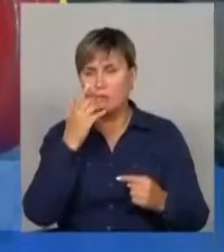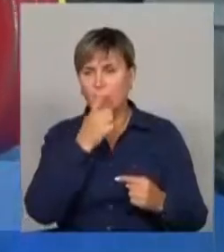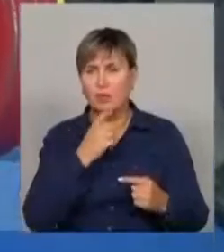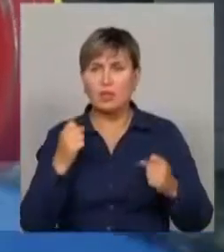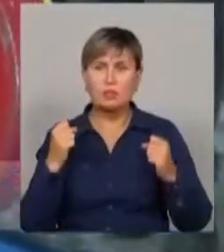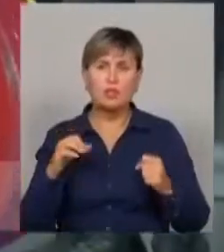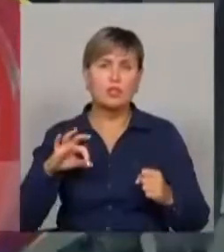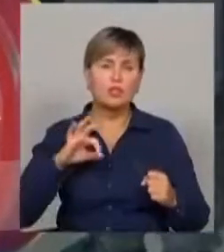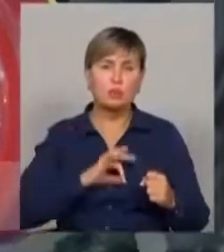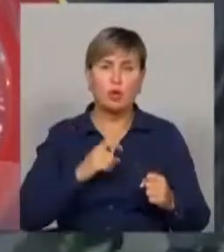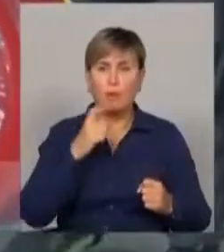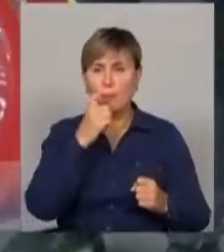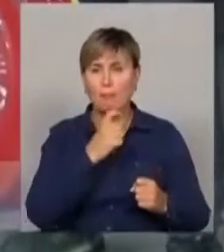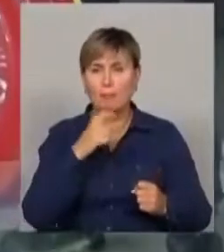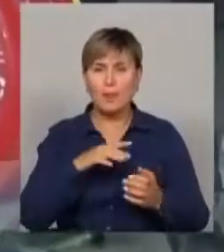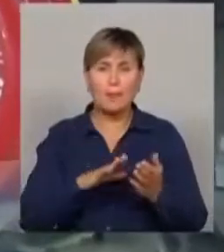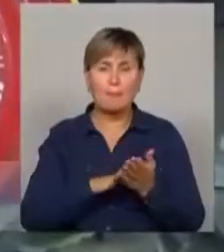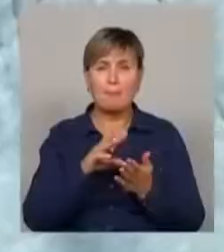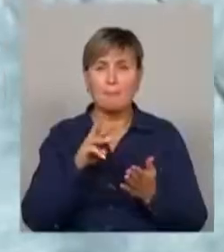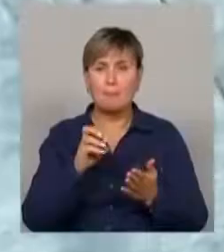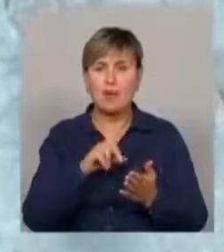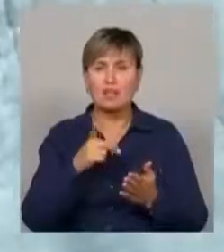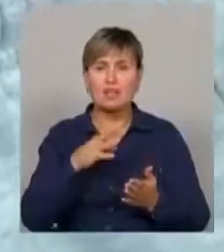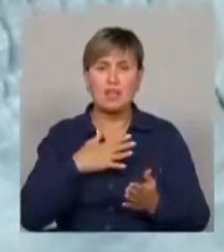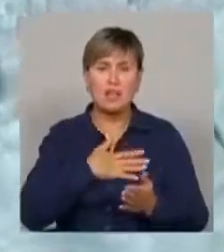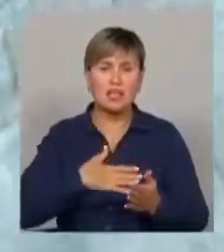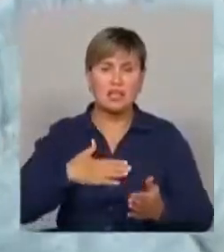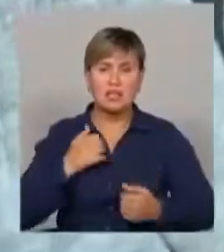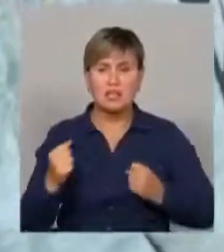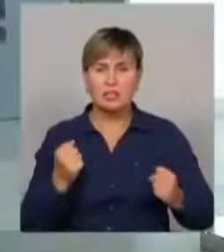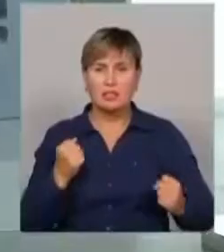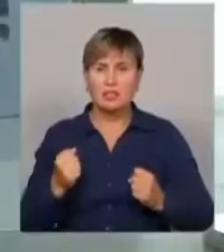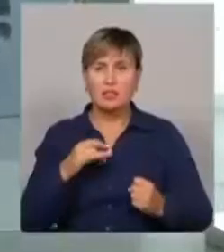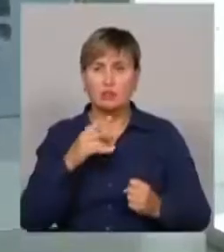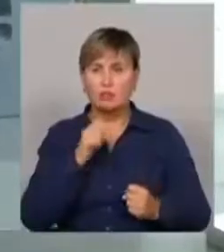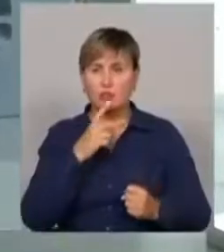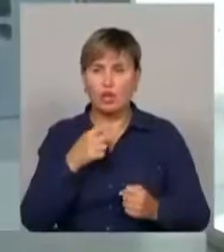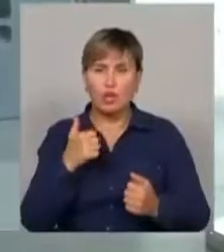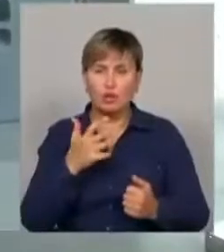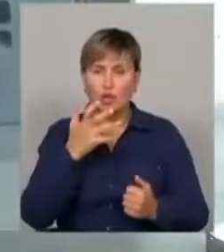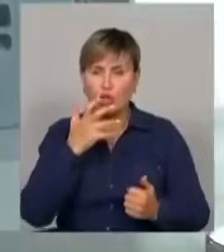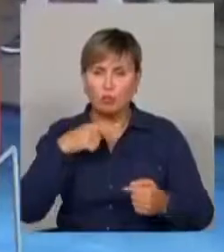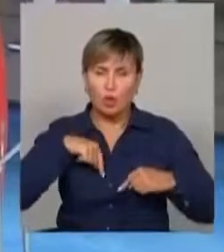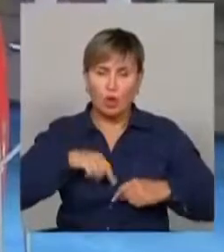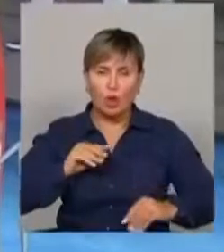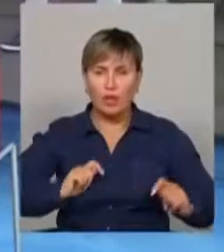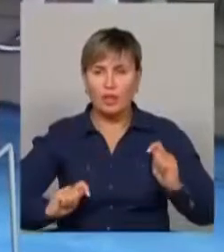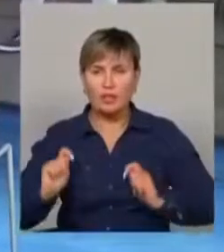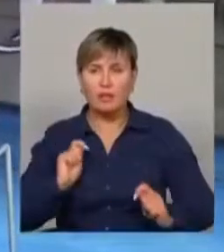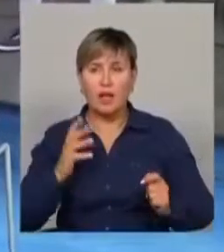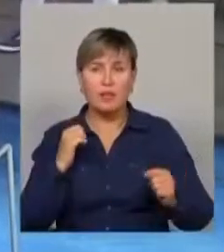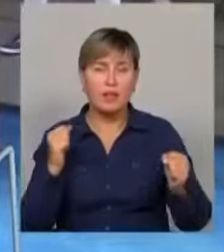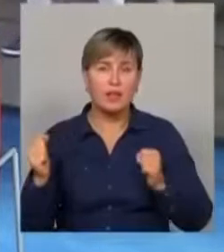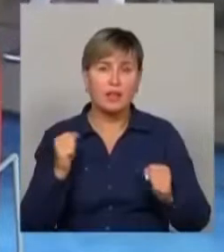Спортсмены используют ментолосодержащие мази для разогрева мышц. Нередко на разминке можно увидеть хорошо утепленных атлетов. Когда ты